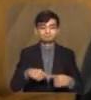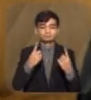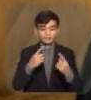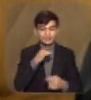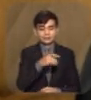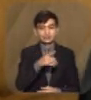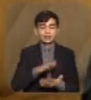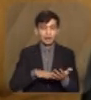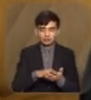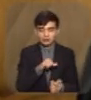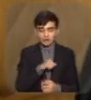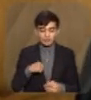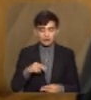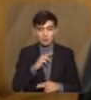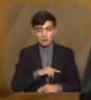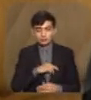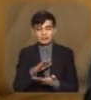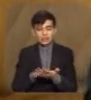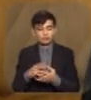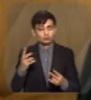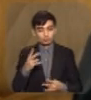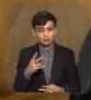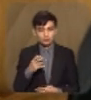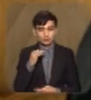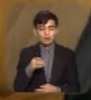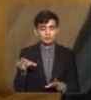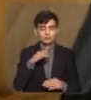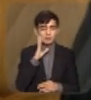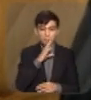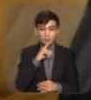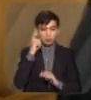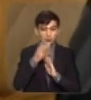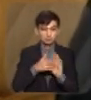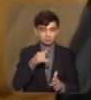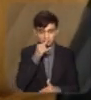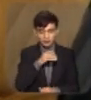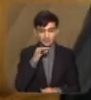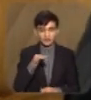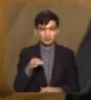істеп табысын табу керек. Соны көпшілік ана түсінбейді, оған қаламайды,